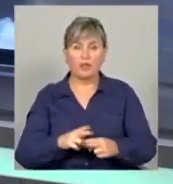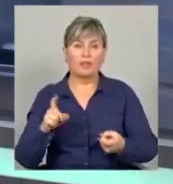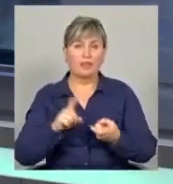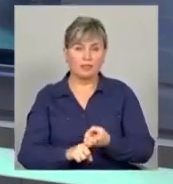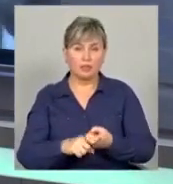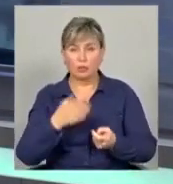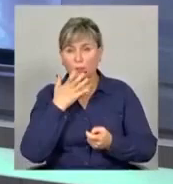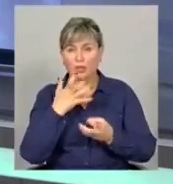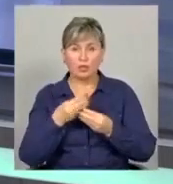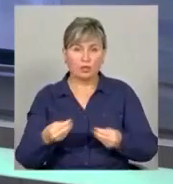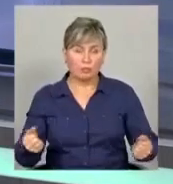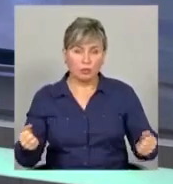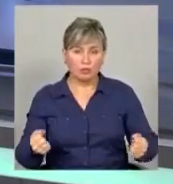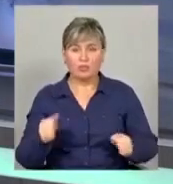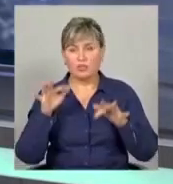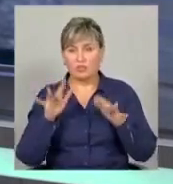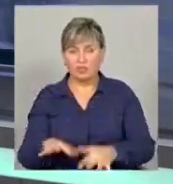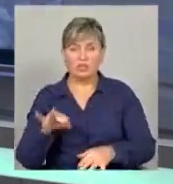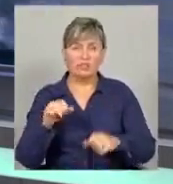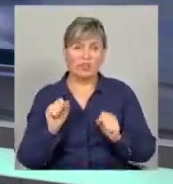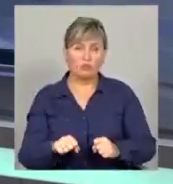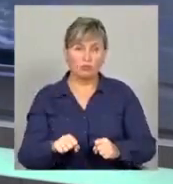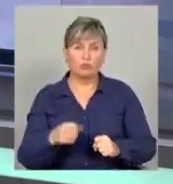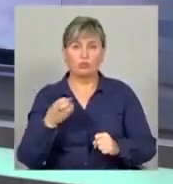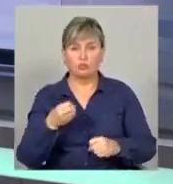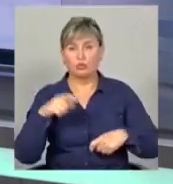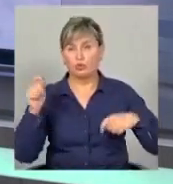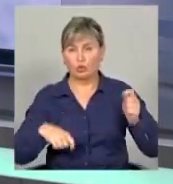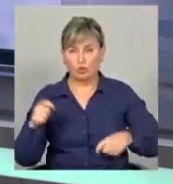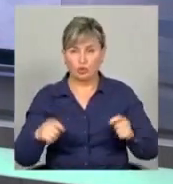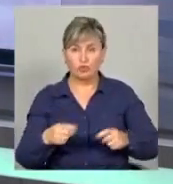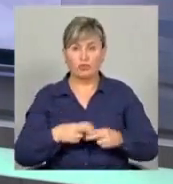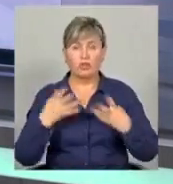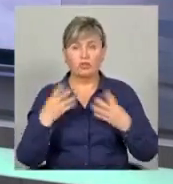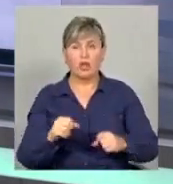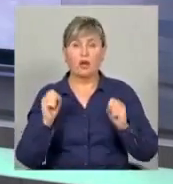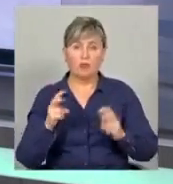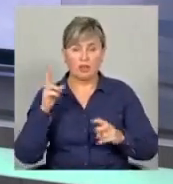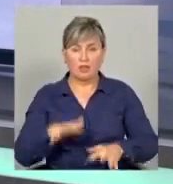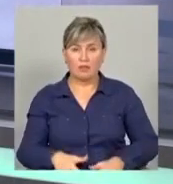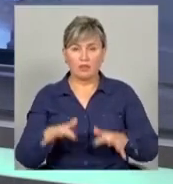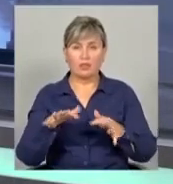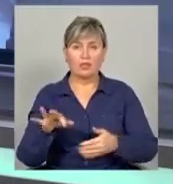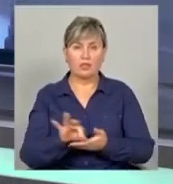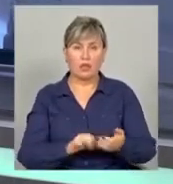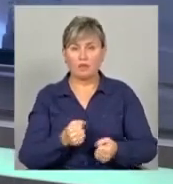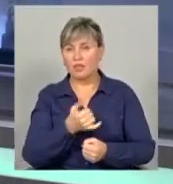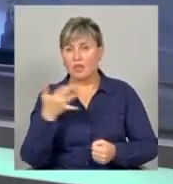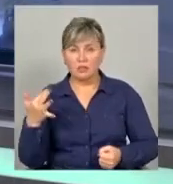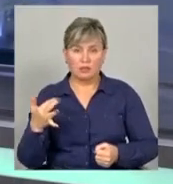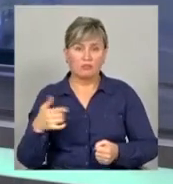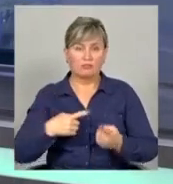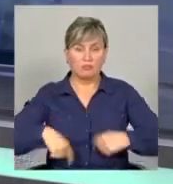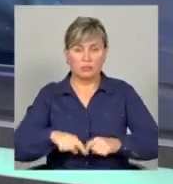с потеплением, таянием снега и возможным выпадением осадков. В эти дни угроза наводнения возникла сразу в нескольких населенных